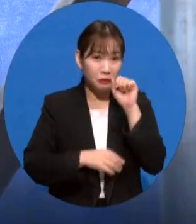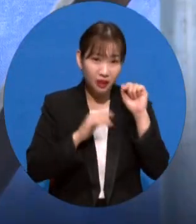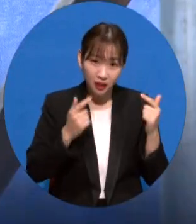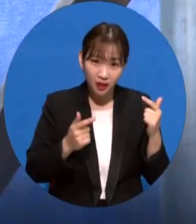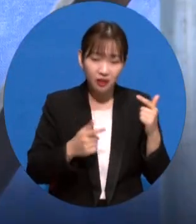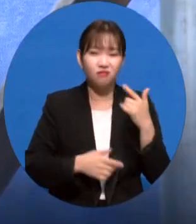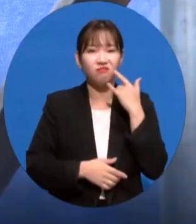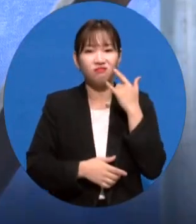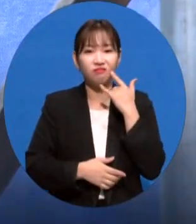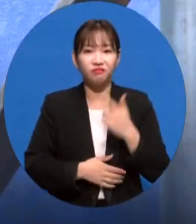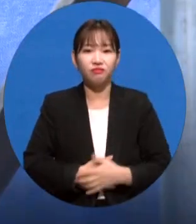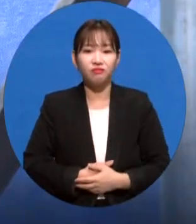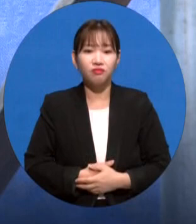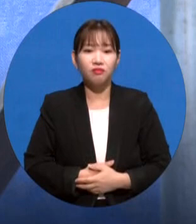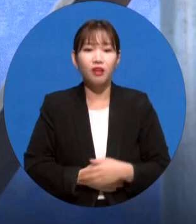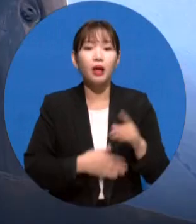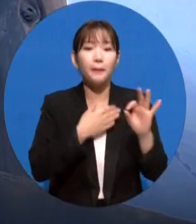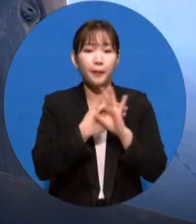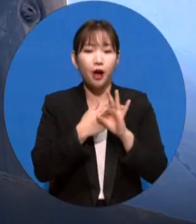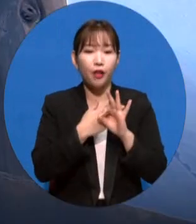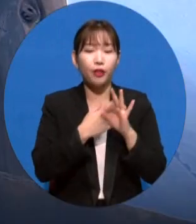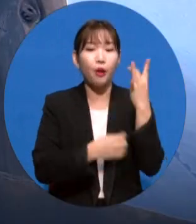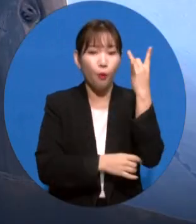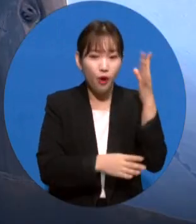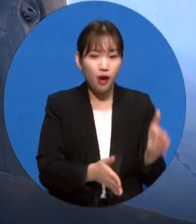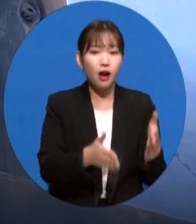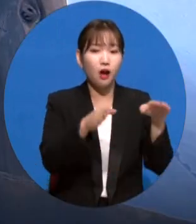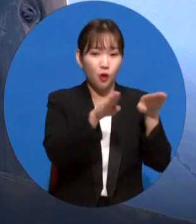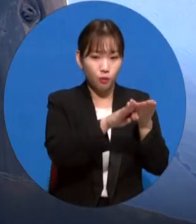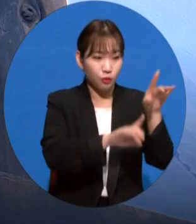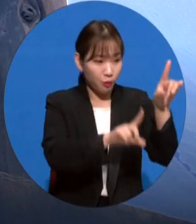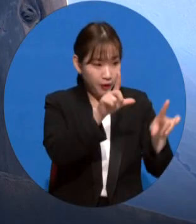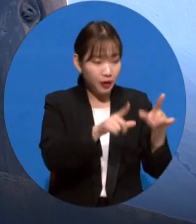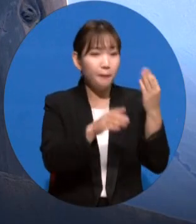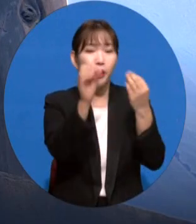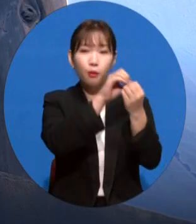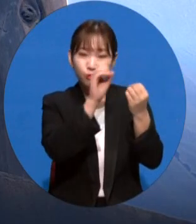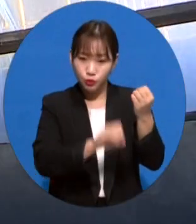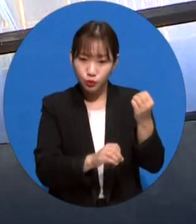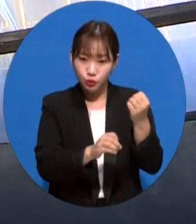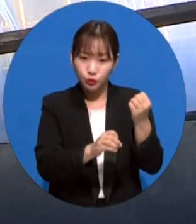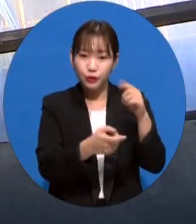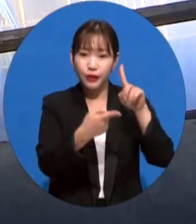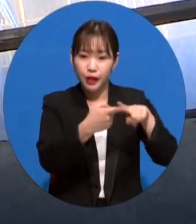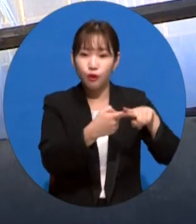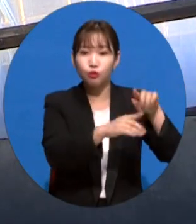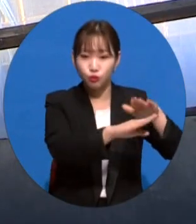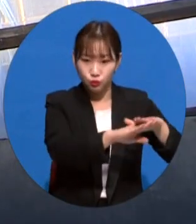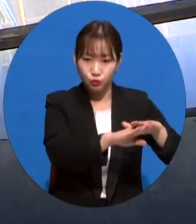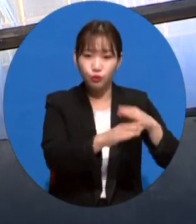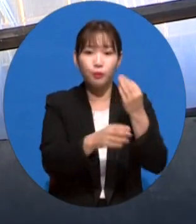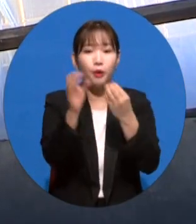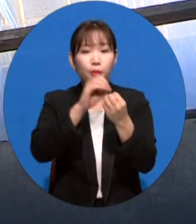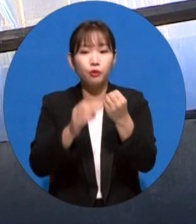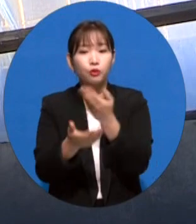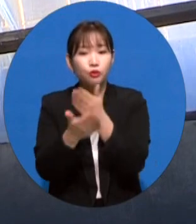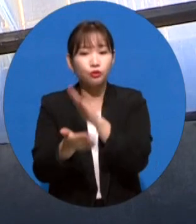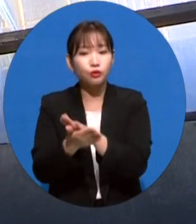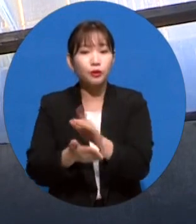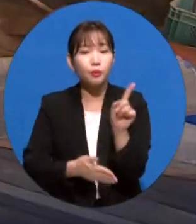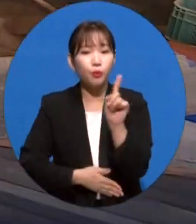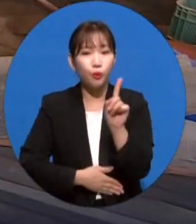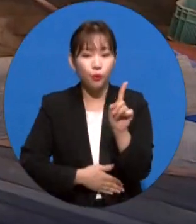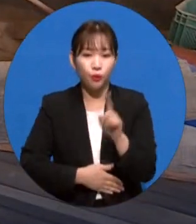안 좋았어요. 그러면은 이게 원래 건물에서 몇 프로가 지금 쉽게 말해서 저기 남고 몇 프로